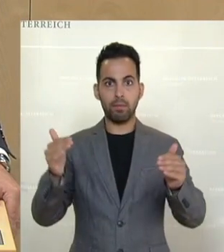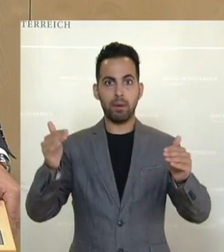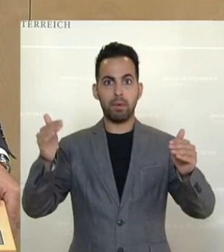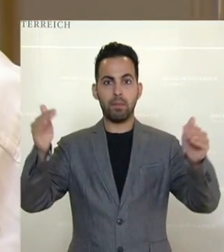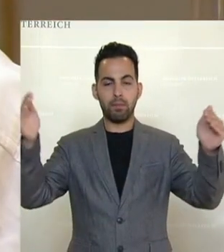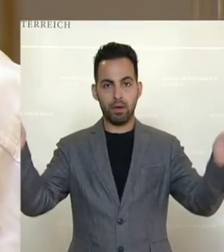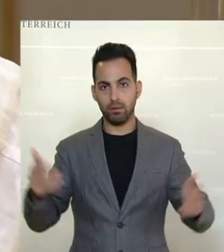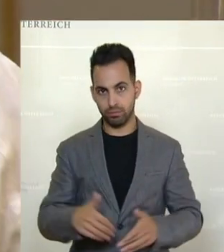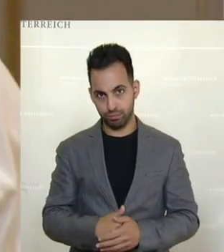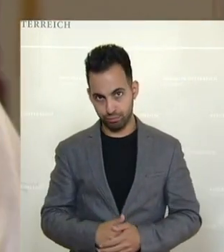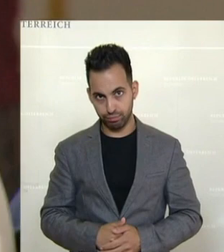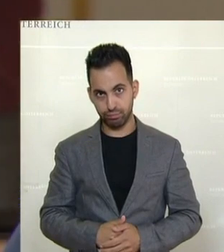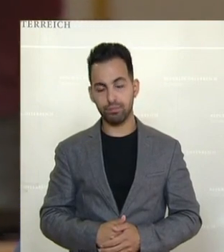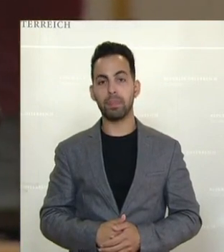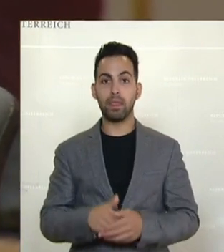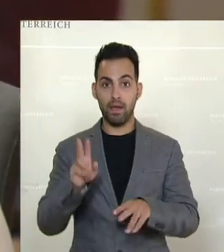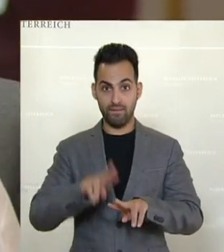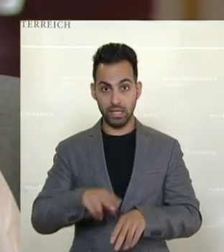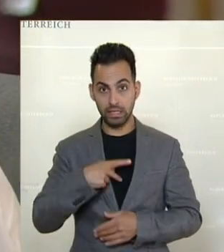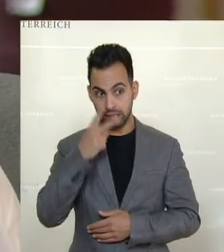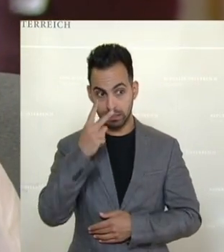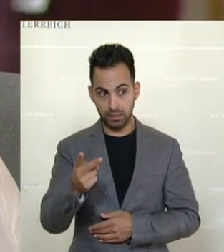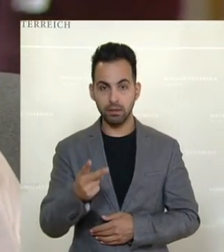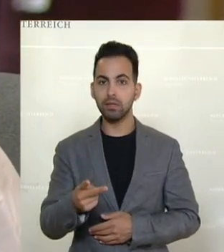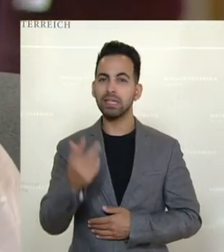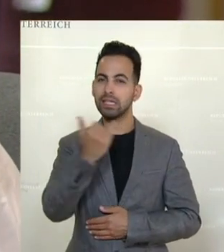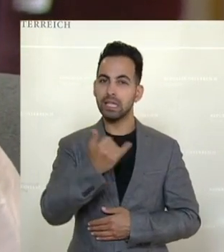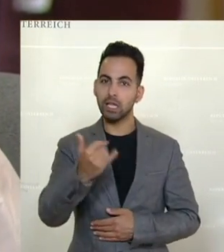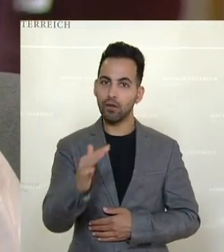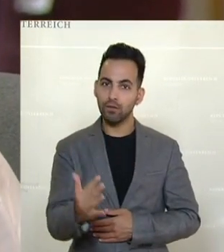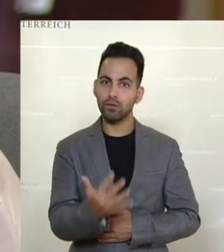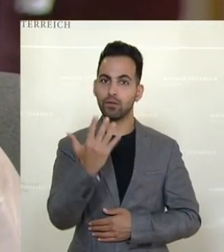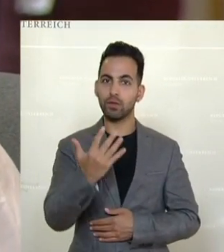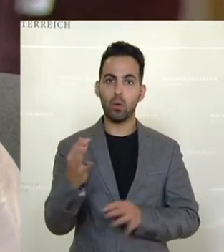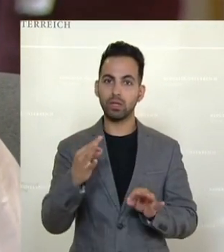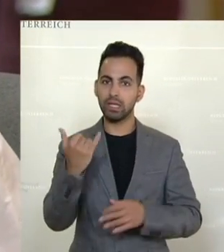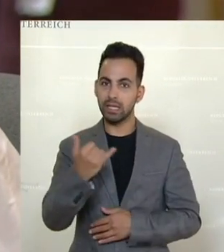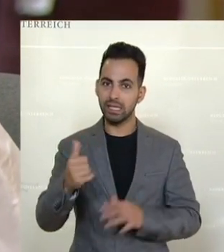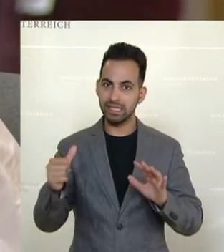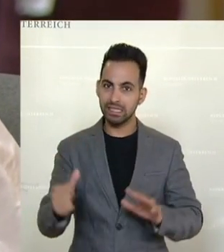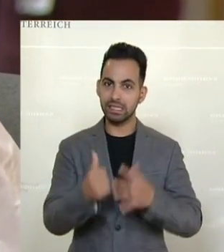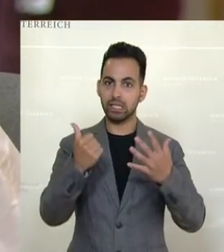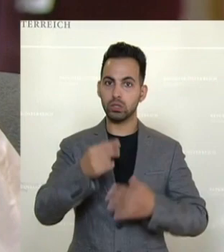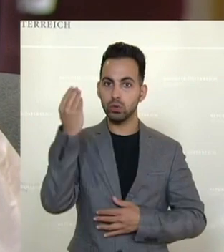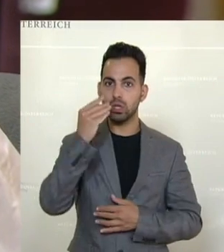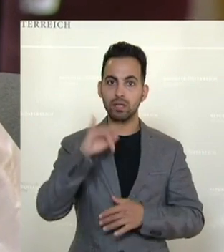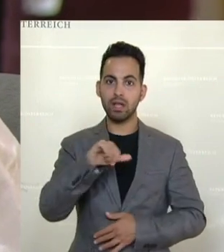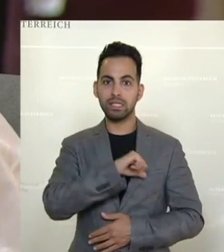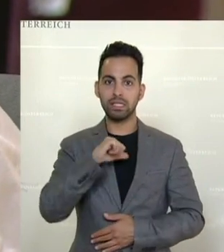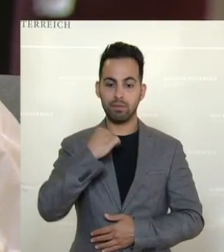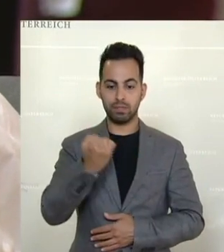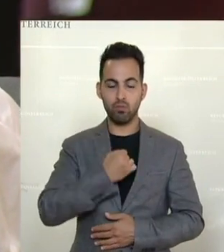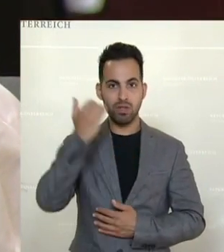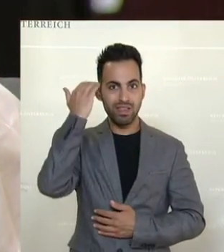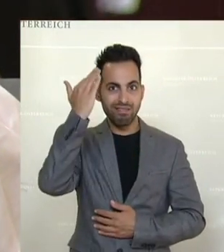Jugendlichen. Und wenn ich nur daran denke, dass mittlerweile jeder fünfte bis sechste Schüler Selbstmordgedanken hegt,